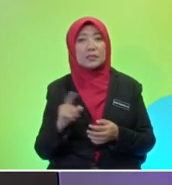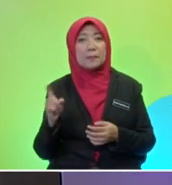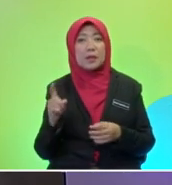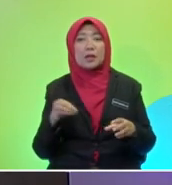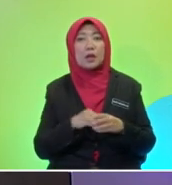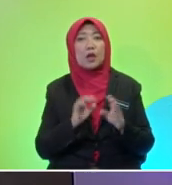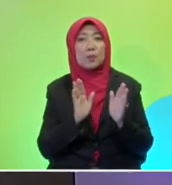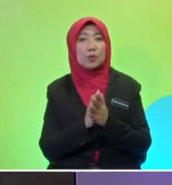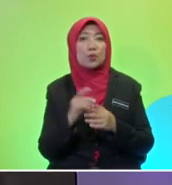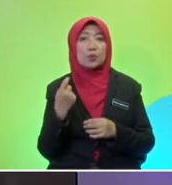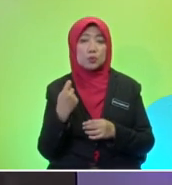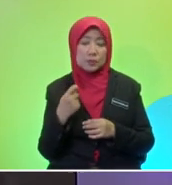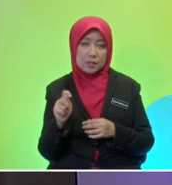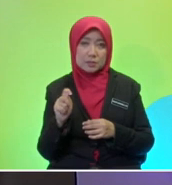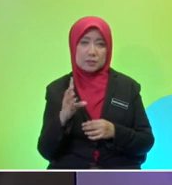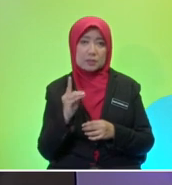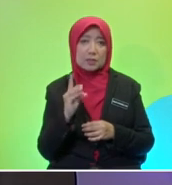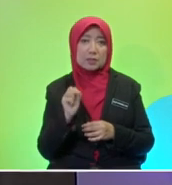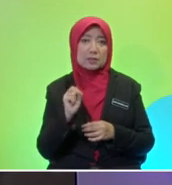buku teks cerita ke dalam